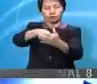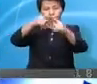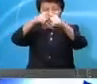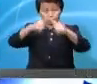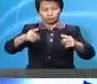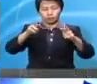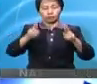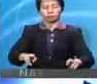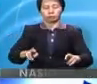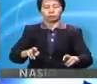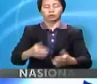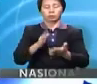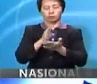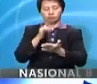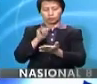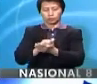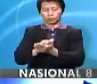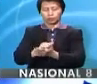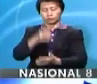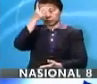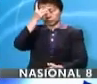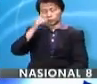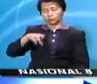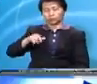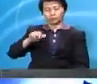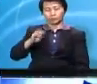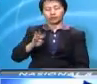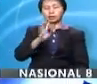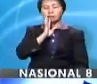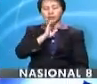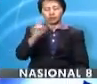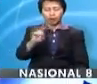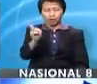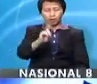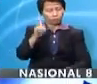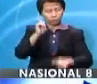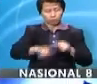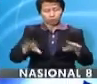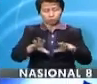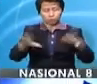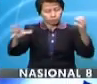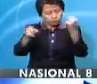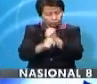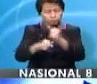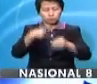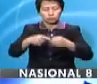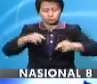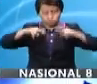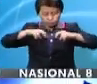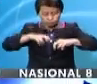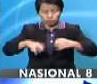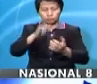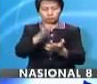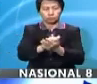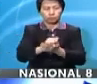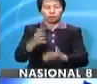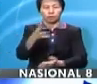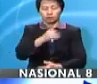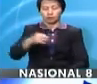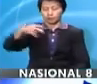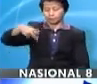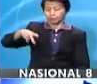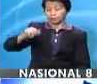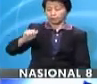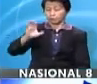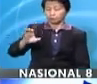pengerusi PAC, Datuk Nur Jazlan Muhammad berharap mana-mana pihak tidak membuat sebarang kesimpulan berhubung siasatan berkenaan. Malah PAC